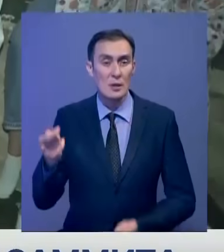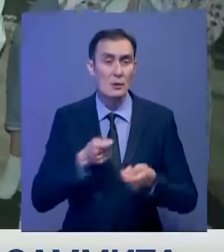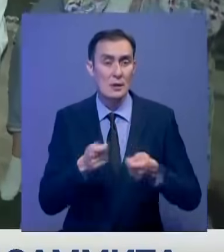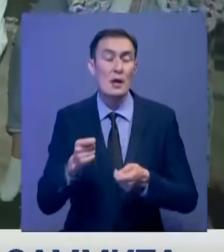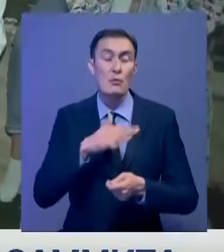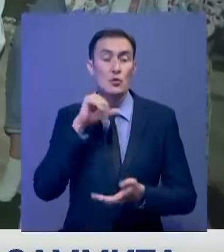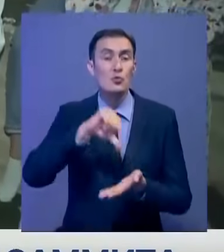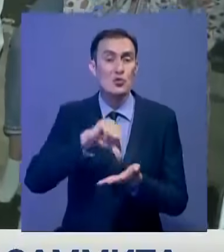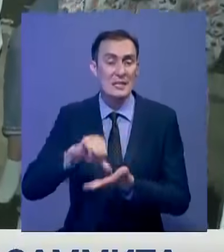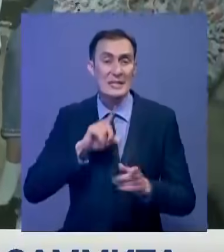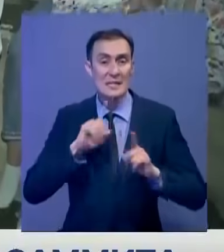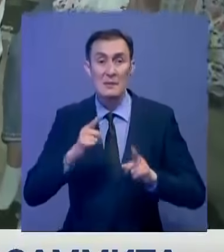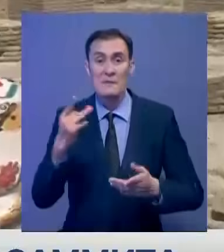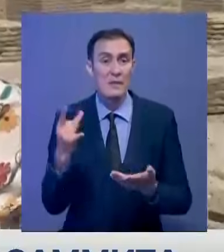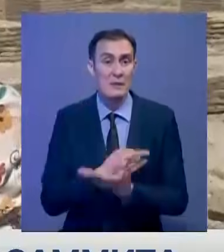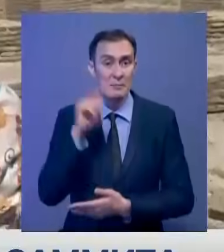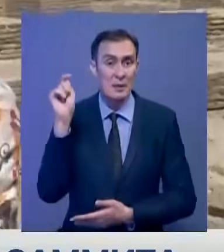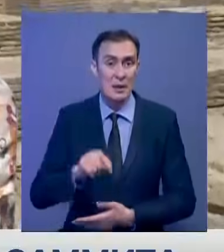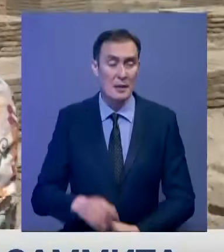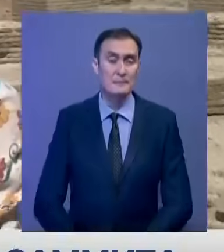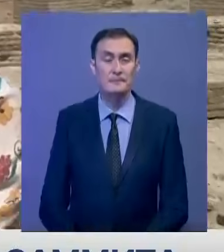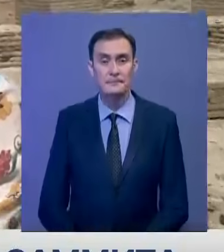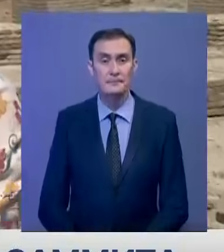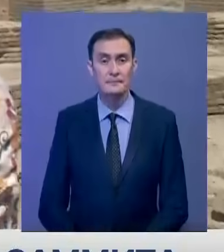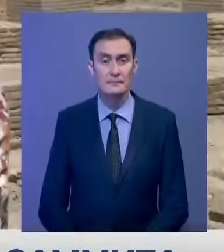Многие участники саммита здесь впервые.